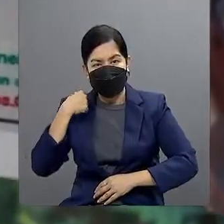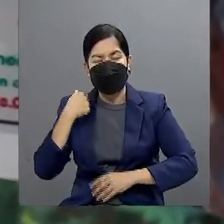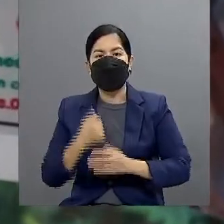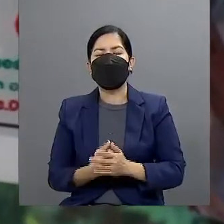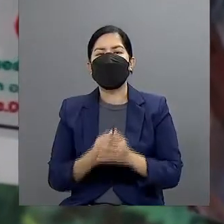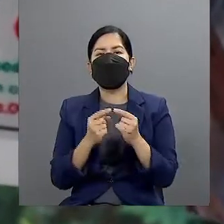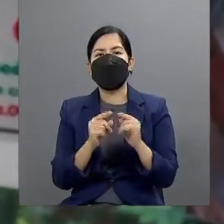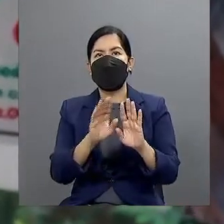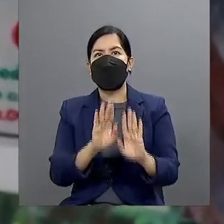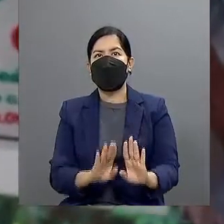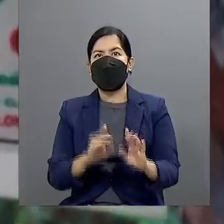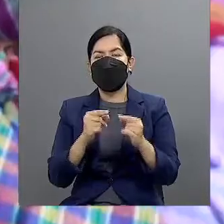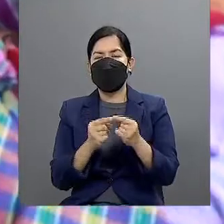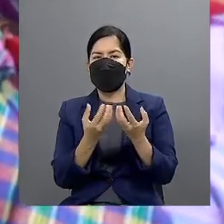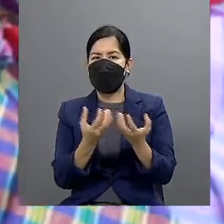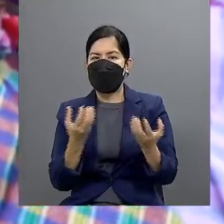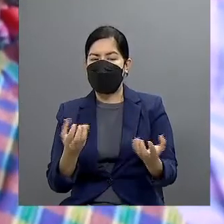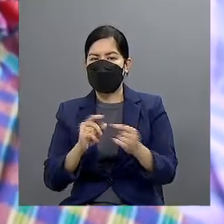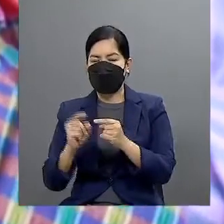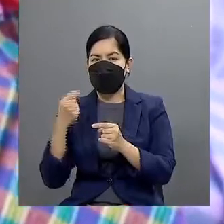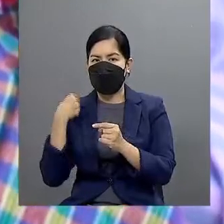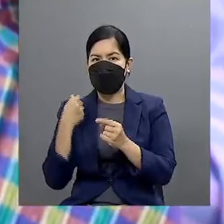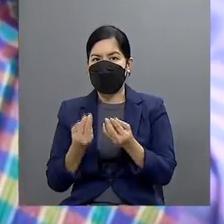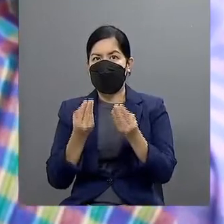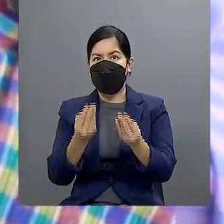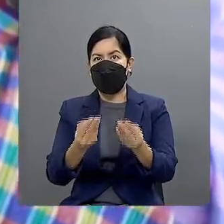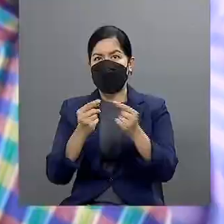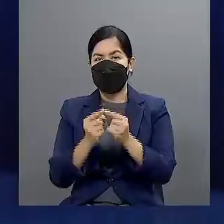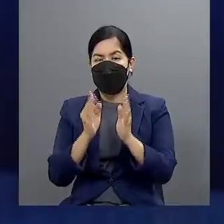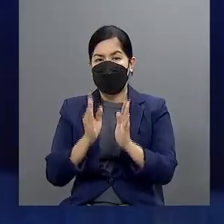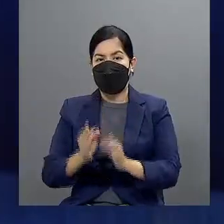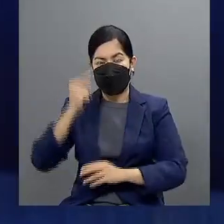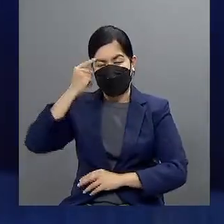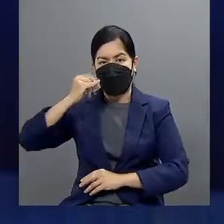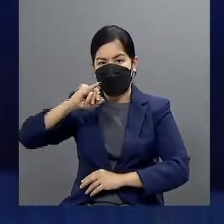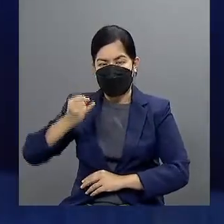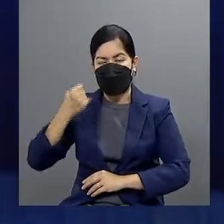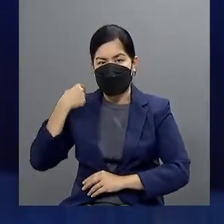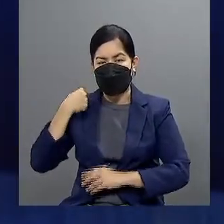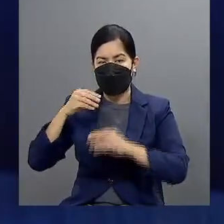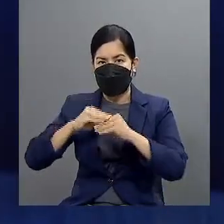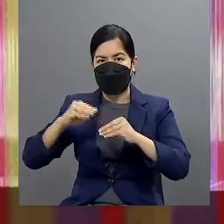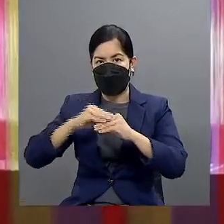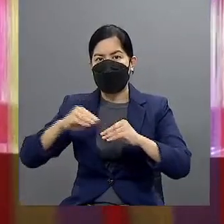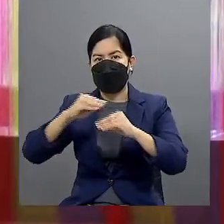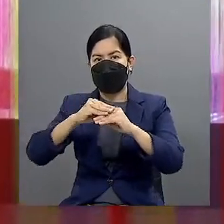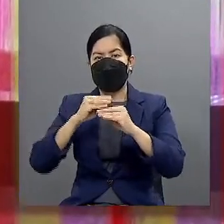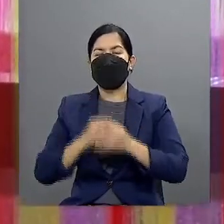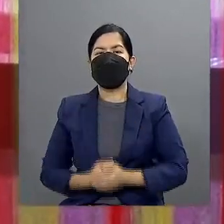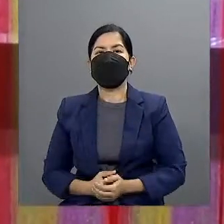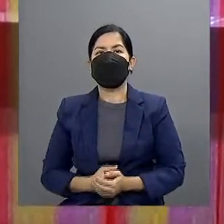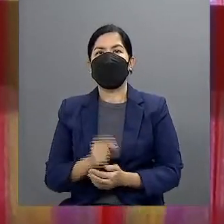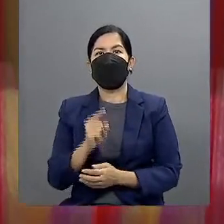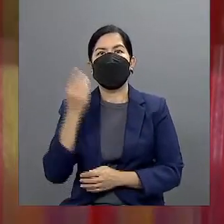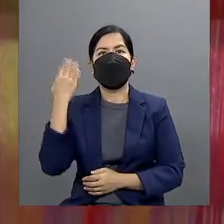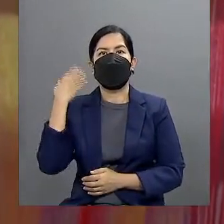ตภัณฑ์ให้สามารถเข้าถึงตลาดและเป็นที่ต้องการของคนทุกกลุ่มวัย แม่ว่าตอนนั้นก็ป้าก็ไปตัดยางไม่